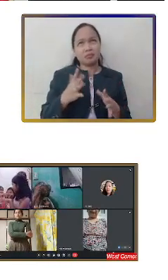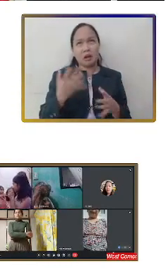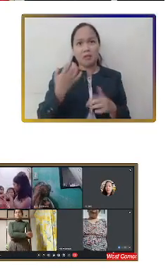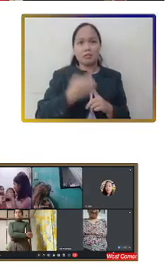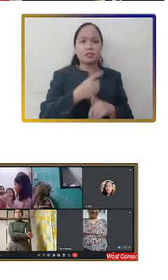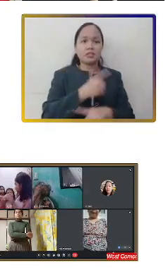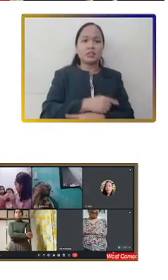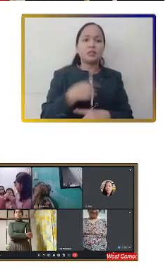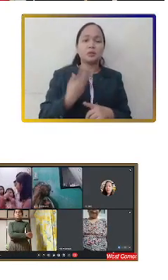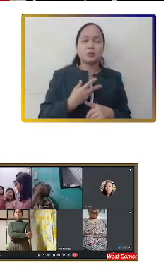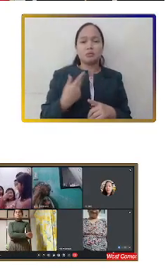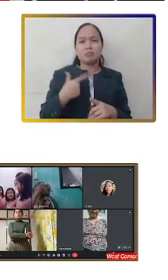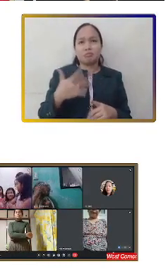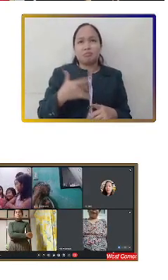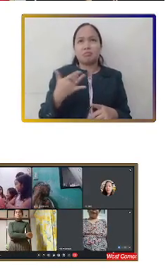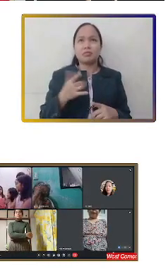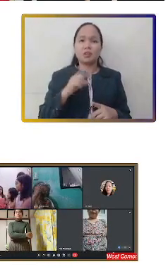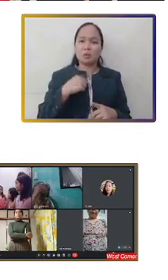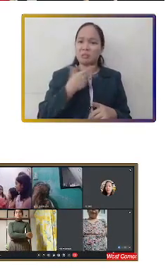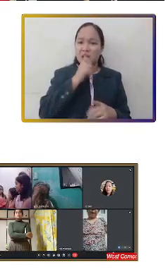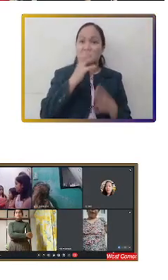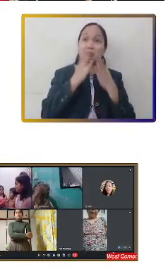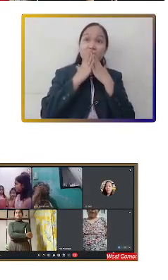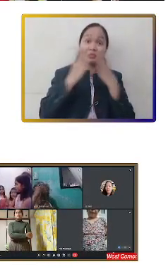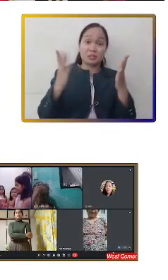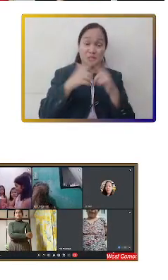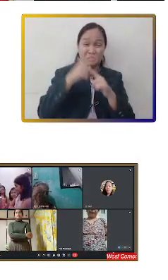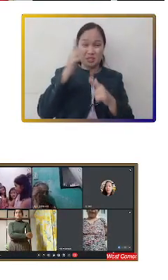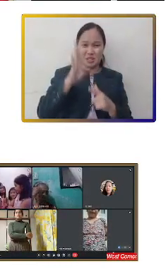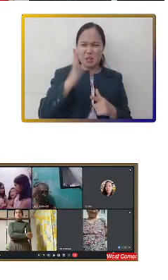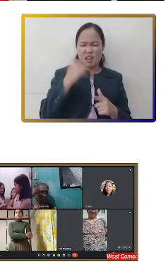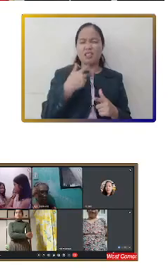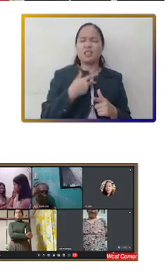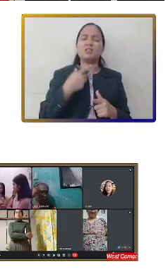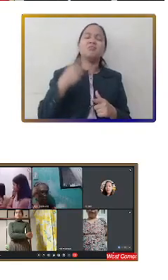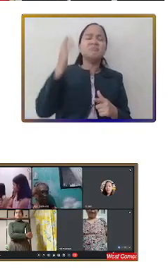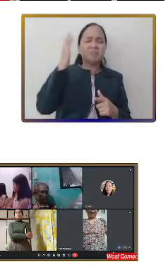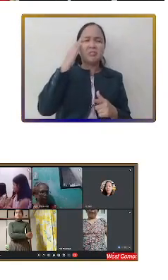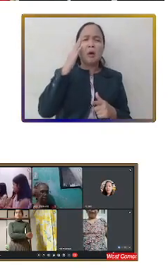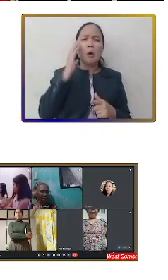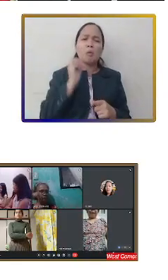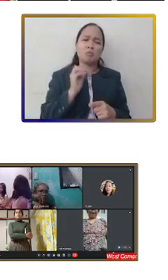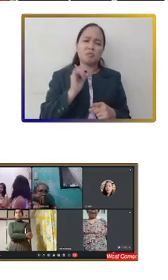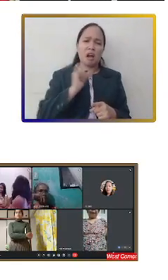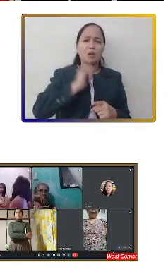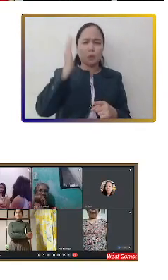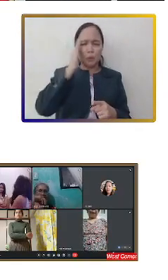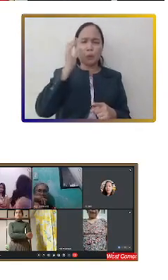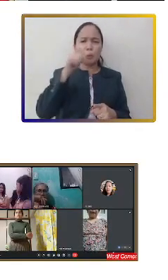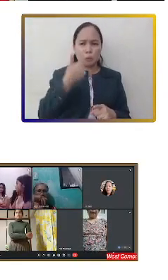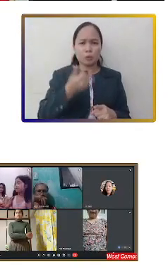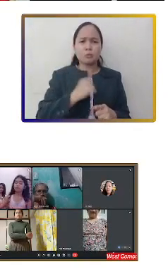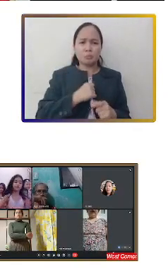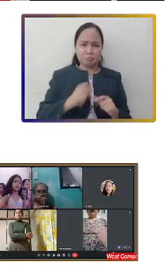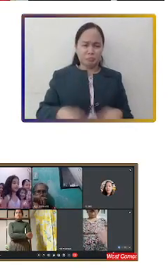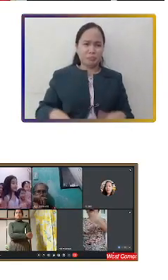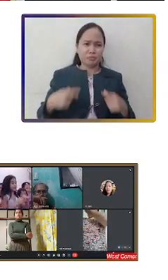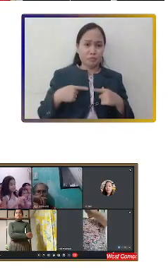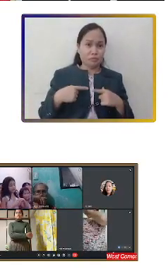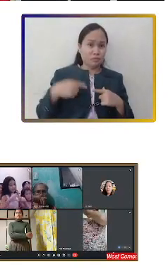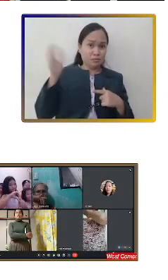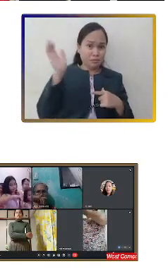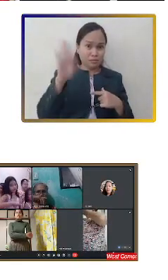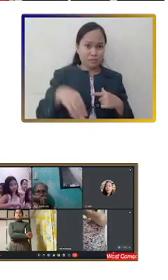pag-gising. Minsan yun, hindi na natin napapasalamatan sa Panginoon. Parang matik ba na? Ngayon, bukas, alam ko buhay ako eh. Uy,